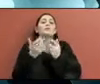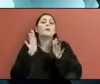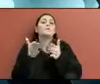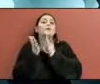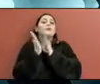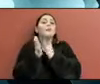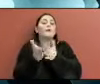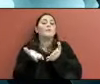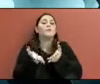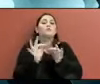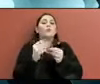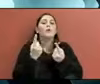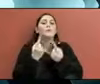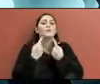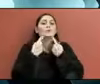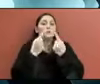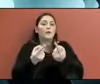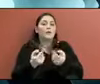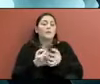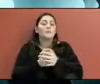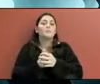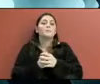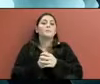burada, belediyemizin